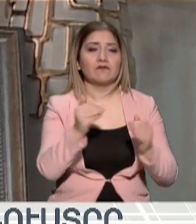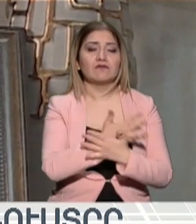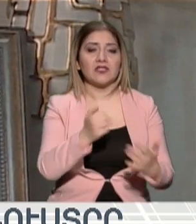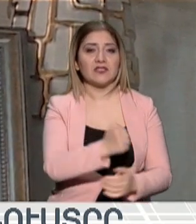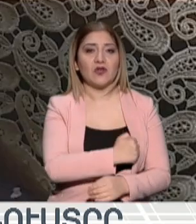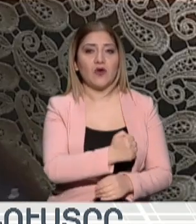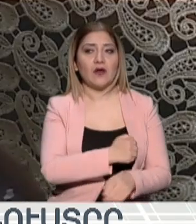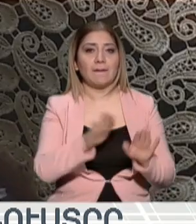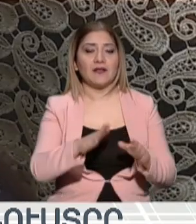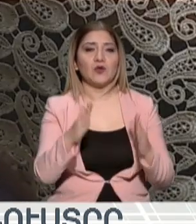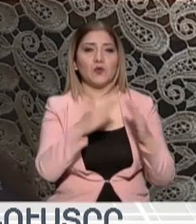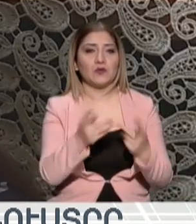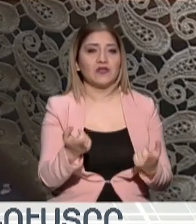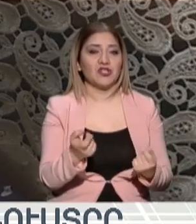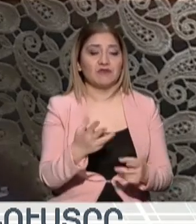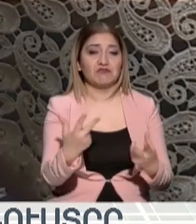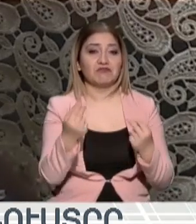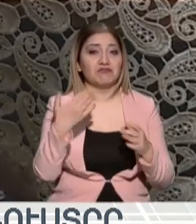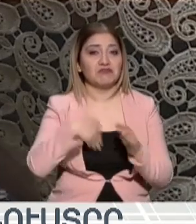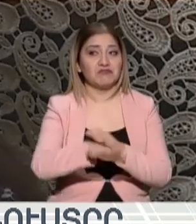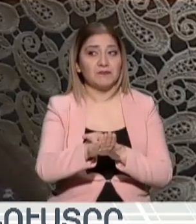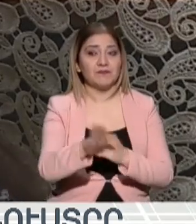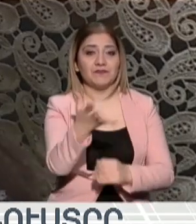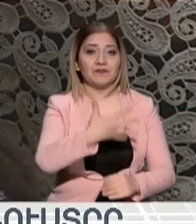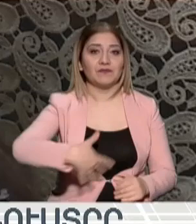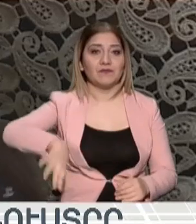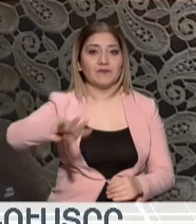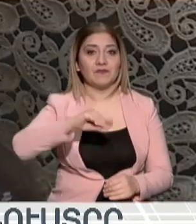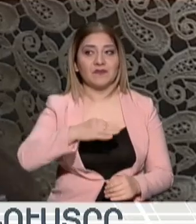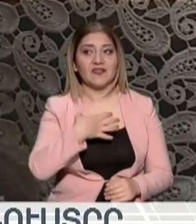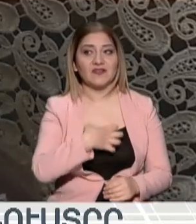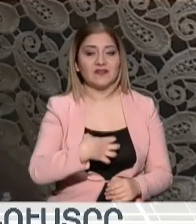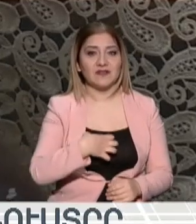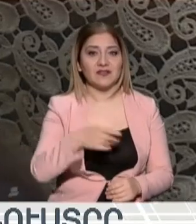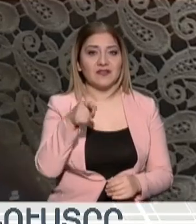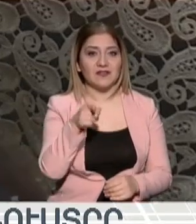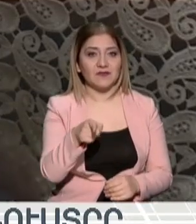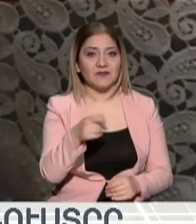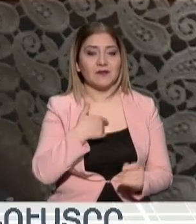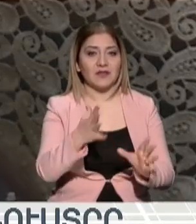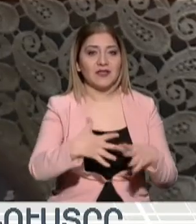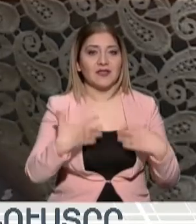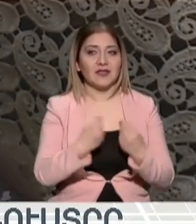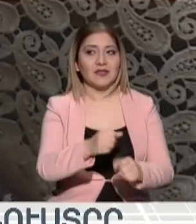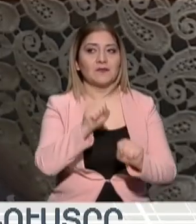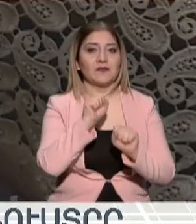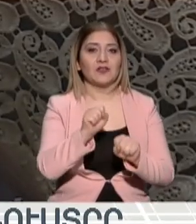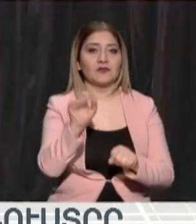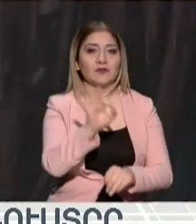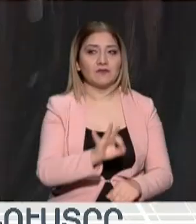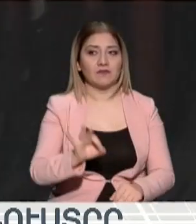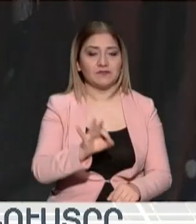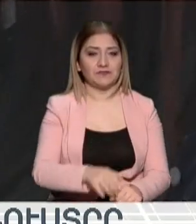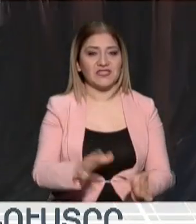ասում է Նարինեն։ Միշտ ասում էր, ես գնում եմ բոլորին ու կարևորը քեզ, իմ ընտանիքին պաշտպանելու